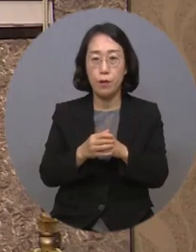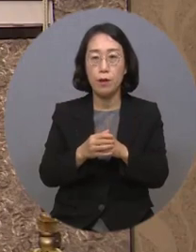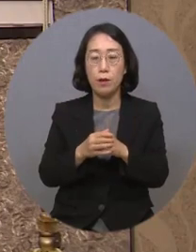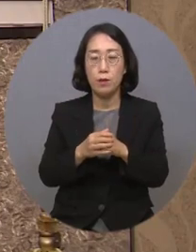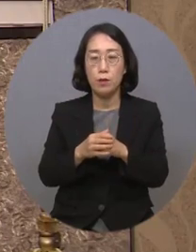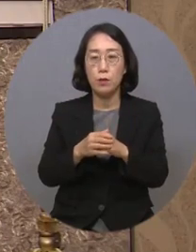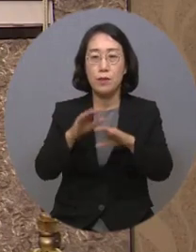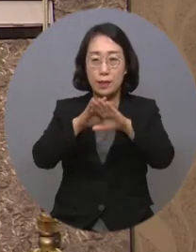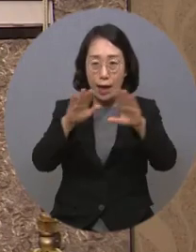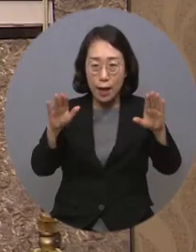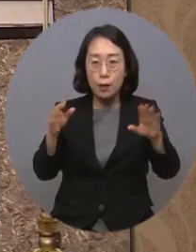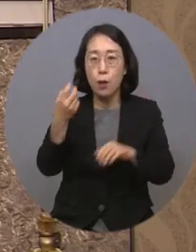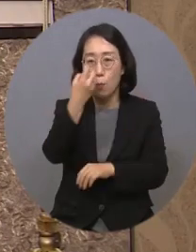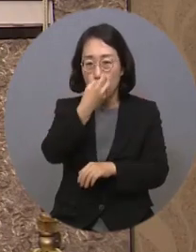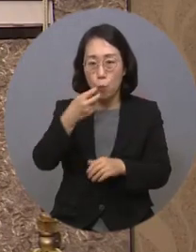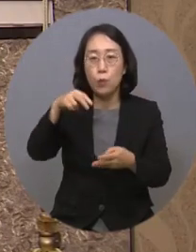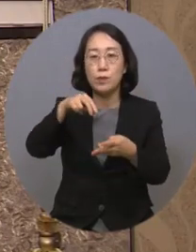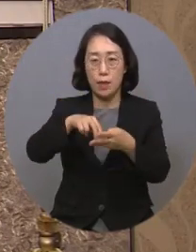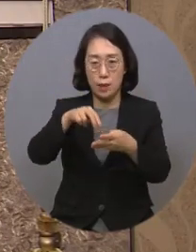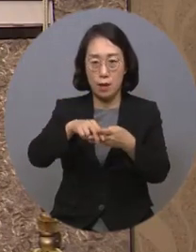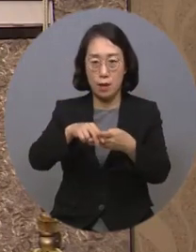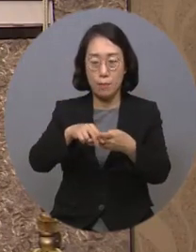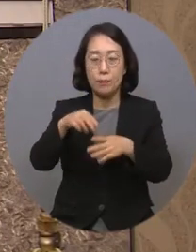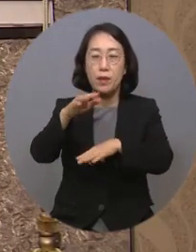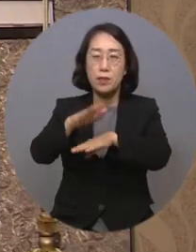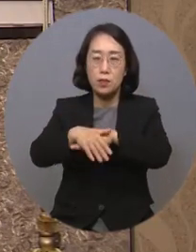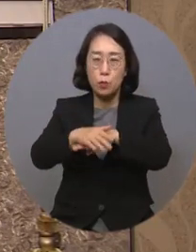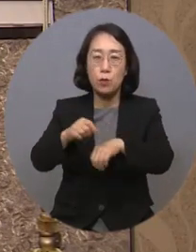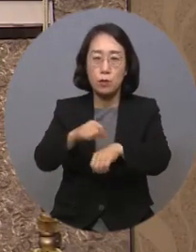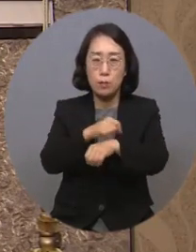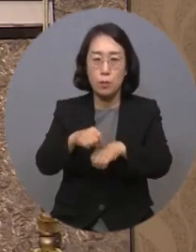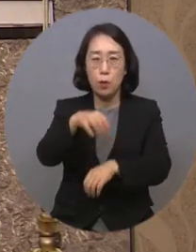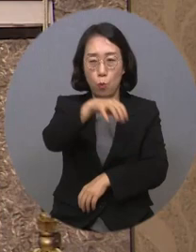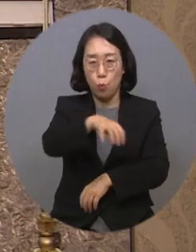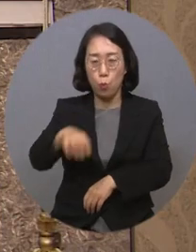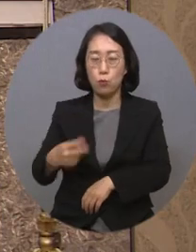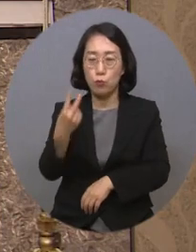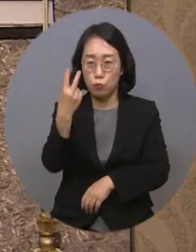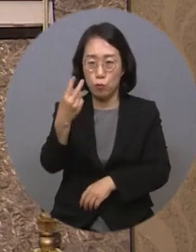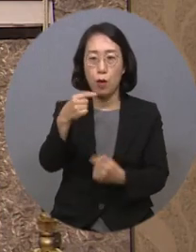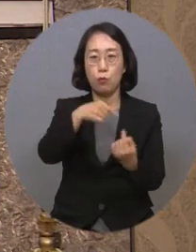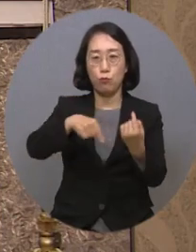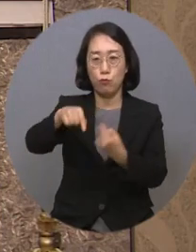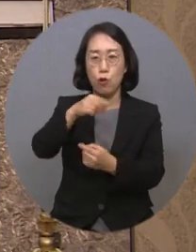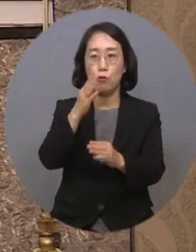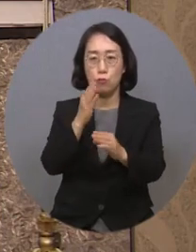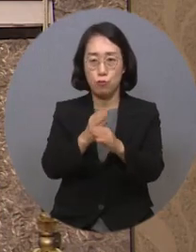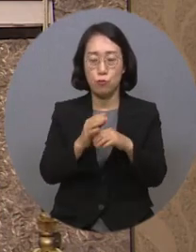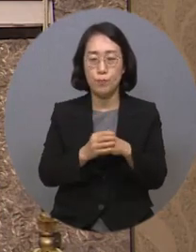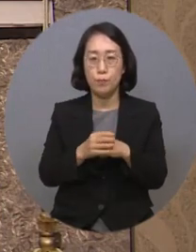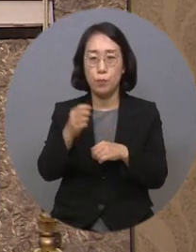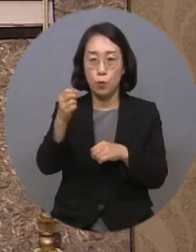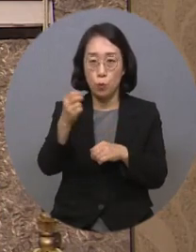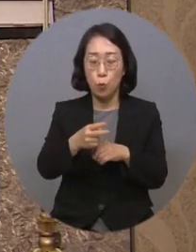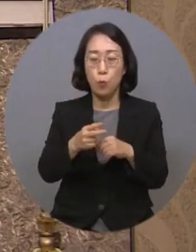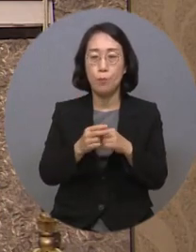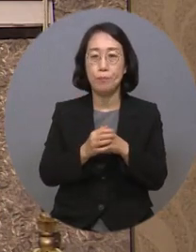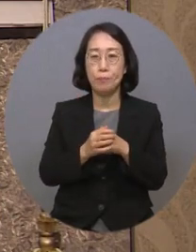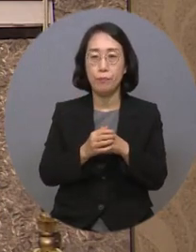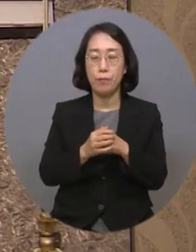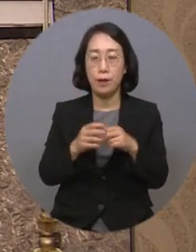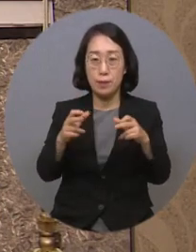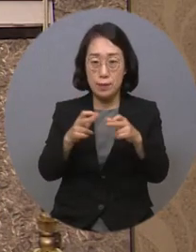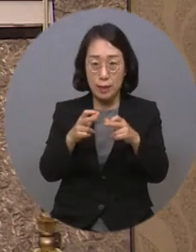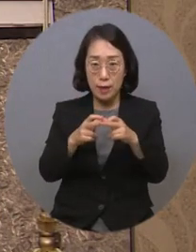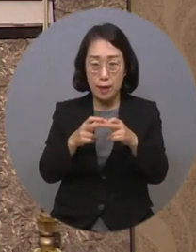있는 주간보호센터가 저희가 시골에서 좀 특별하게 두 개소를 운영을 하고 있어요. 예. 그리고 또 저희가 이렇게